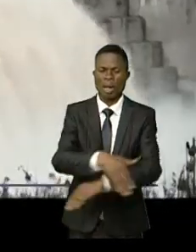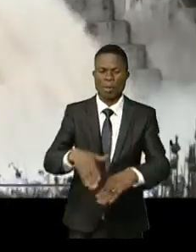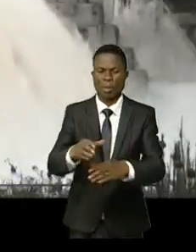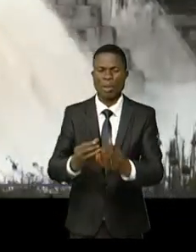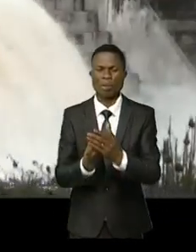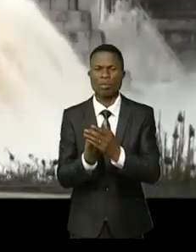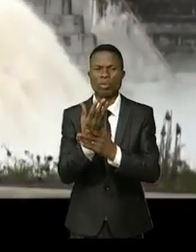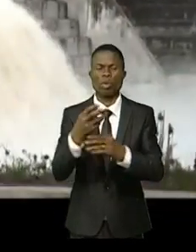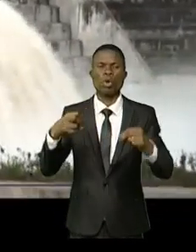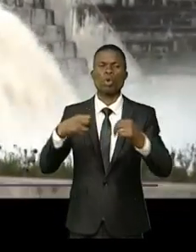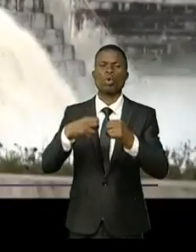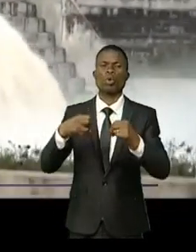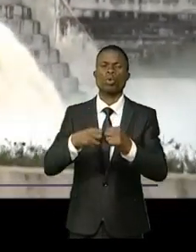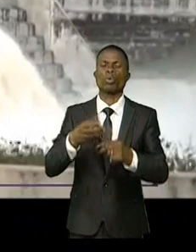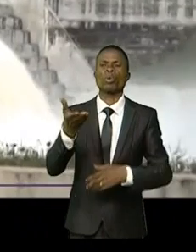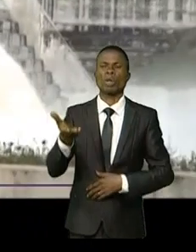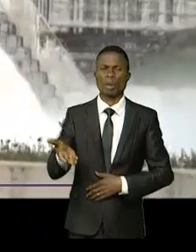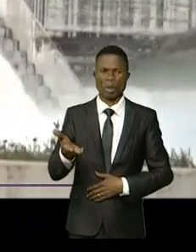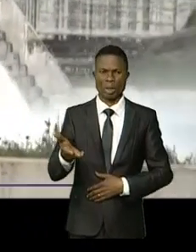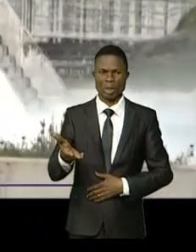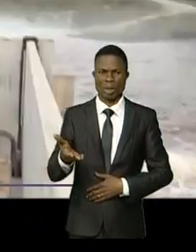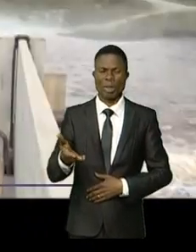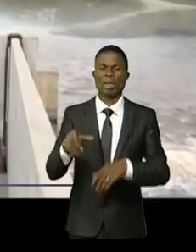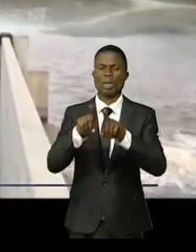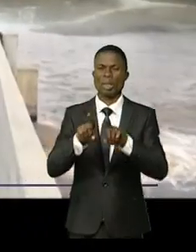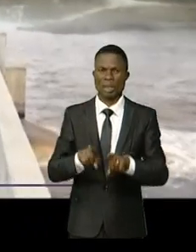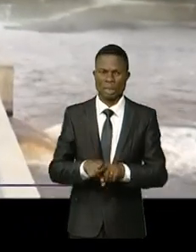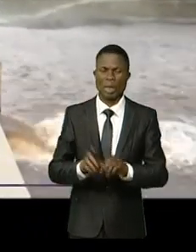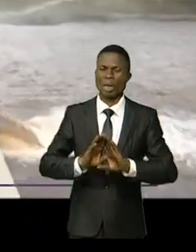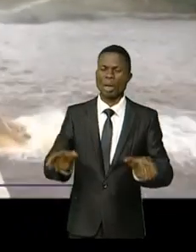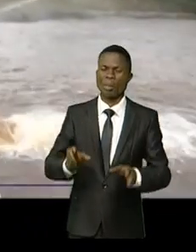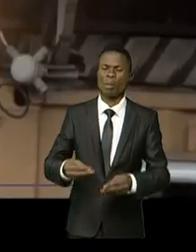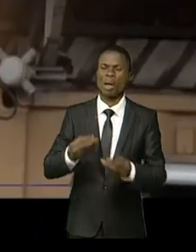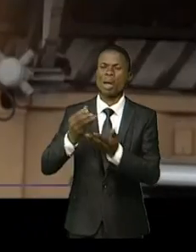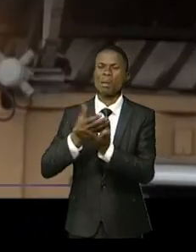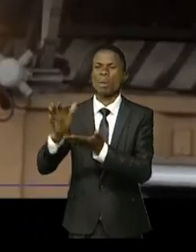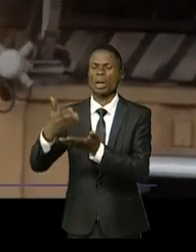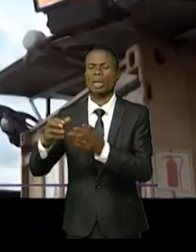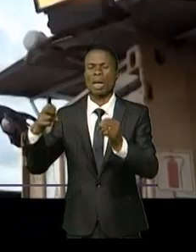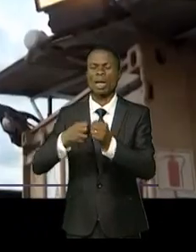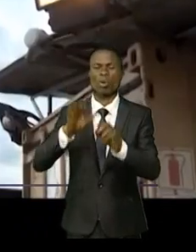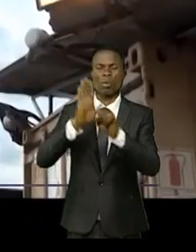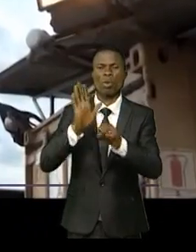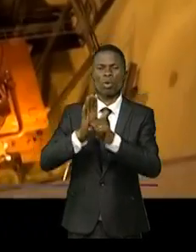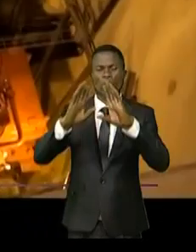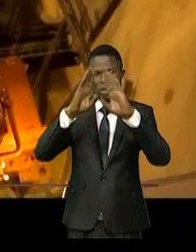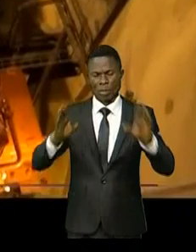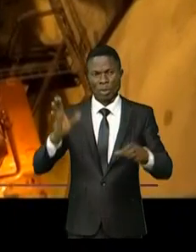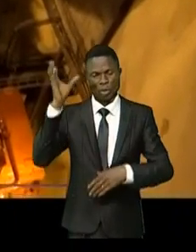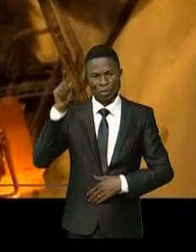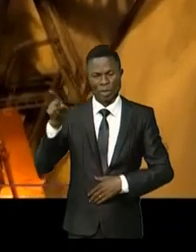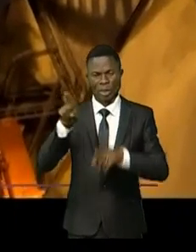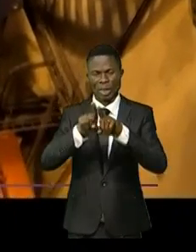en perspective de la construction d'un barrage hydroélectrique capable de fournir de l'énergie à plusieurs ménages, mais aussi à des